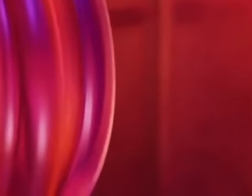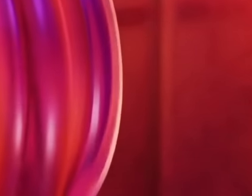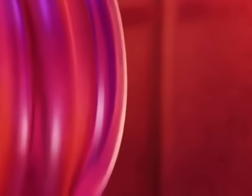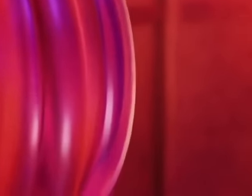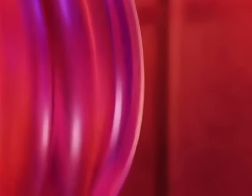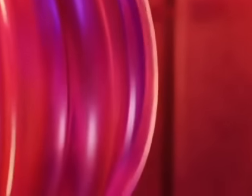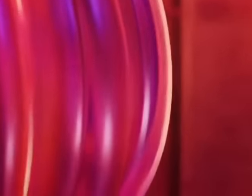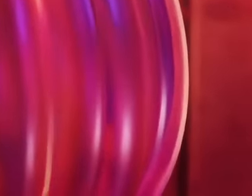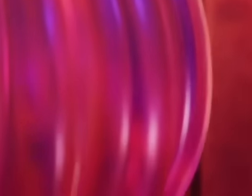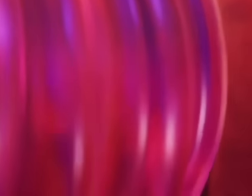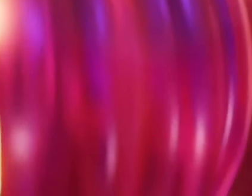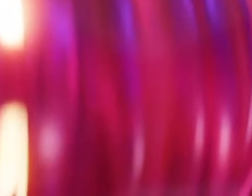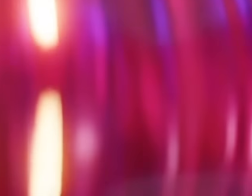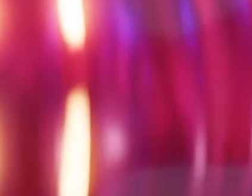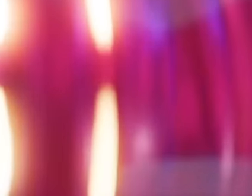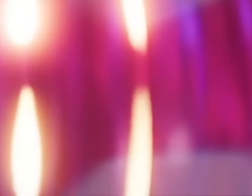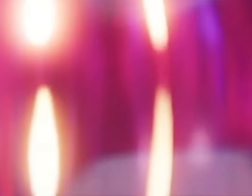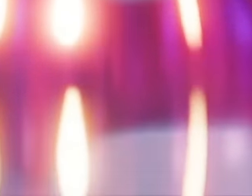واجعله لنا